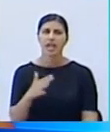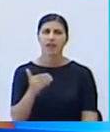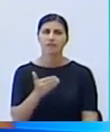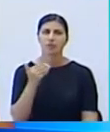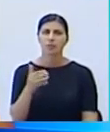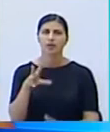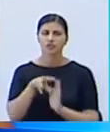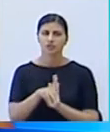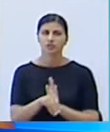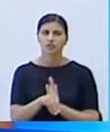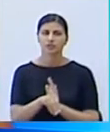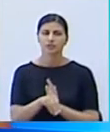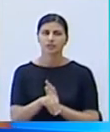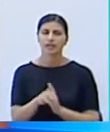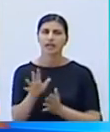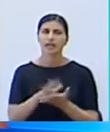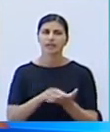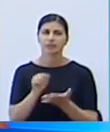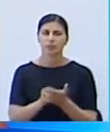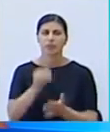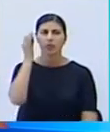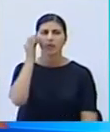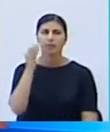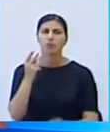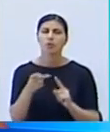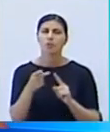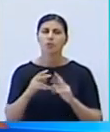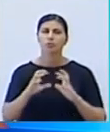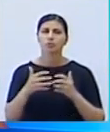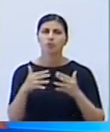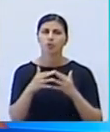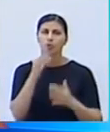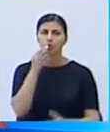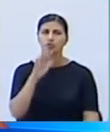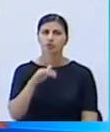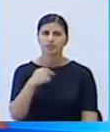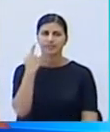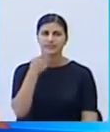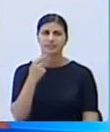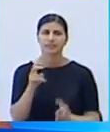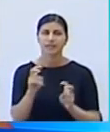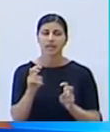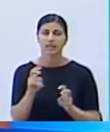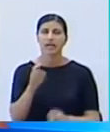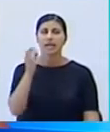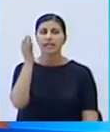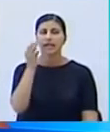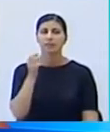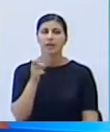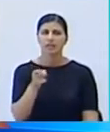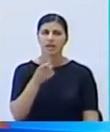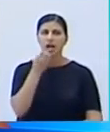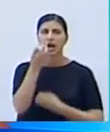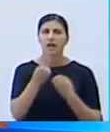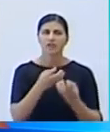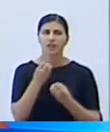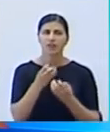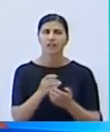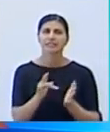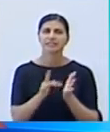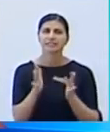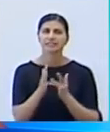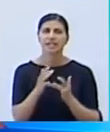ევროპაში განადგურებული გერმანიის მეორე მსოფლიო ომის შემდეგ განადგურებული გერმანიის სახით. და გერმანია ააყვა